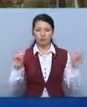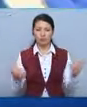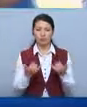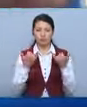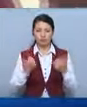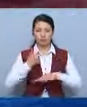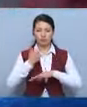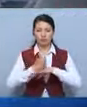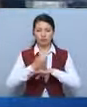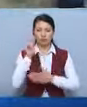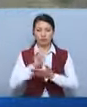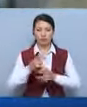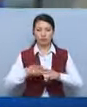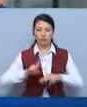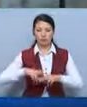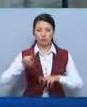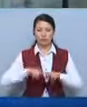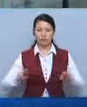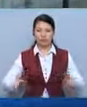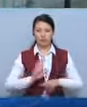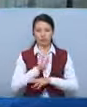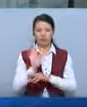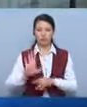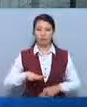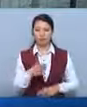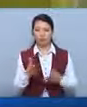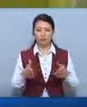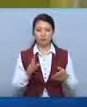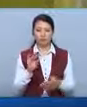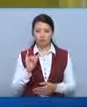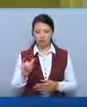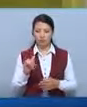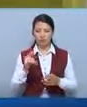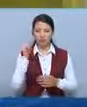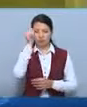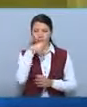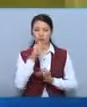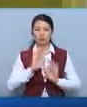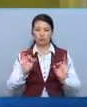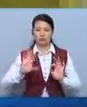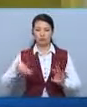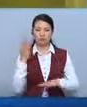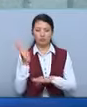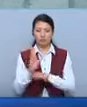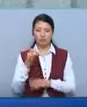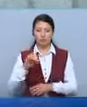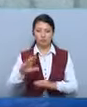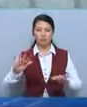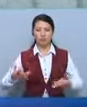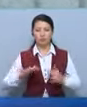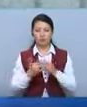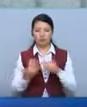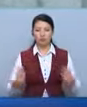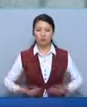күннің басты талабы. Бұл туралы елбасының халыққа арнаған жолдауларында да жыл сайын айтылып келеді. Тапсырмаға сәйкес, Бәйдібекте ауылдың жағдайын